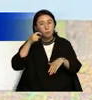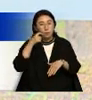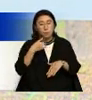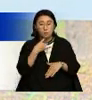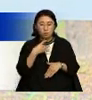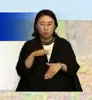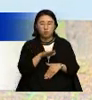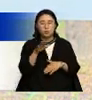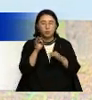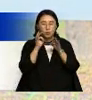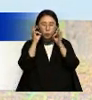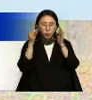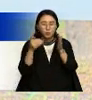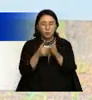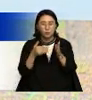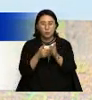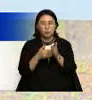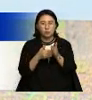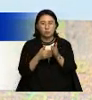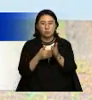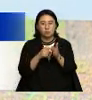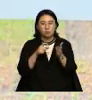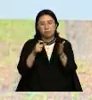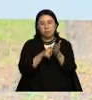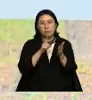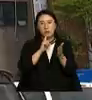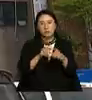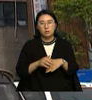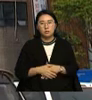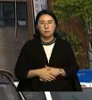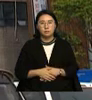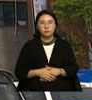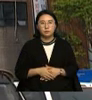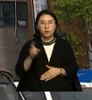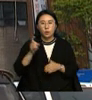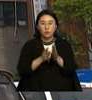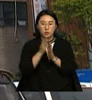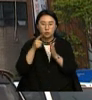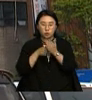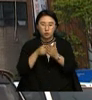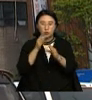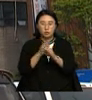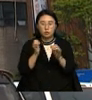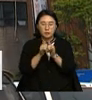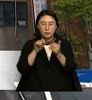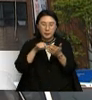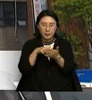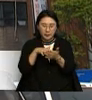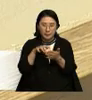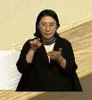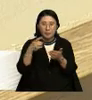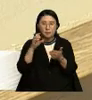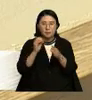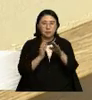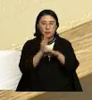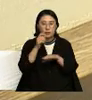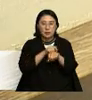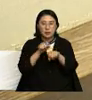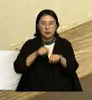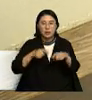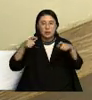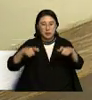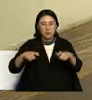것이지 우리는 노력을 했다라고 피력을 하시더라고요. 고양시가 추진 중인 인구 100만 이상 특례시